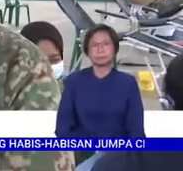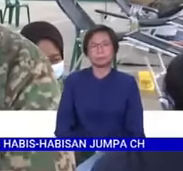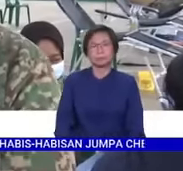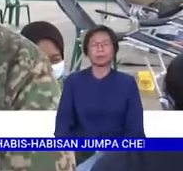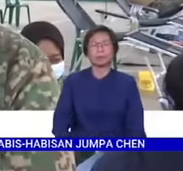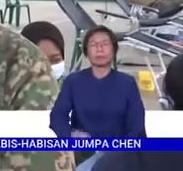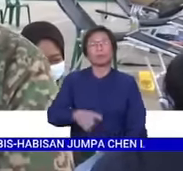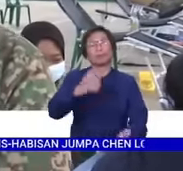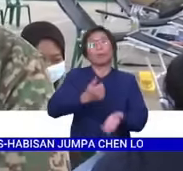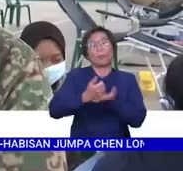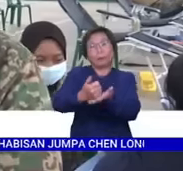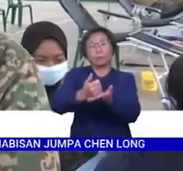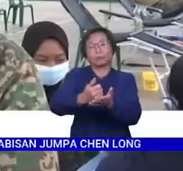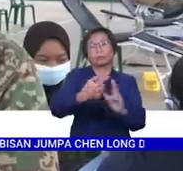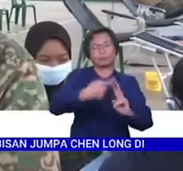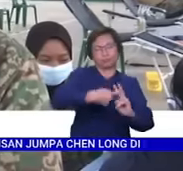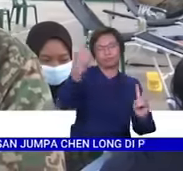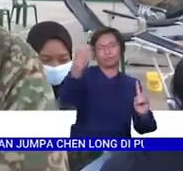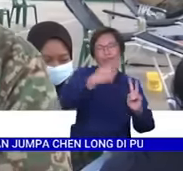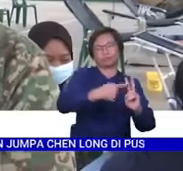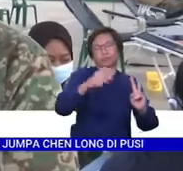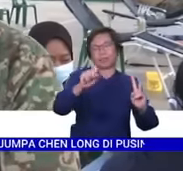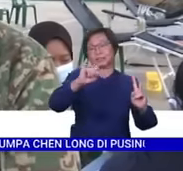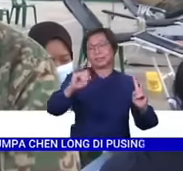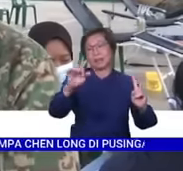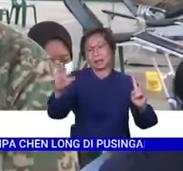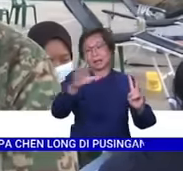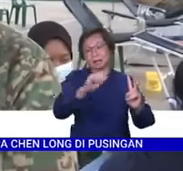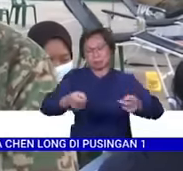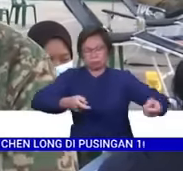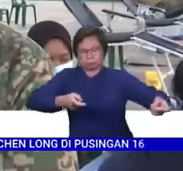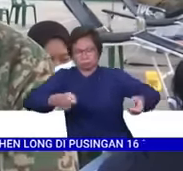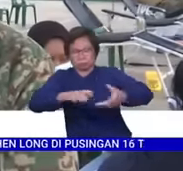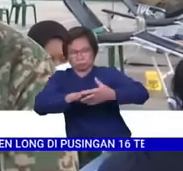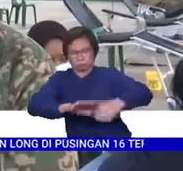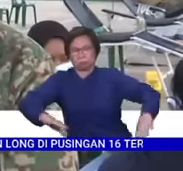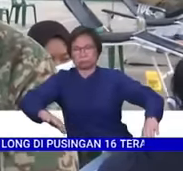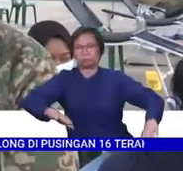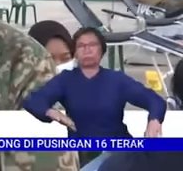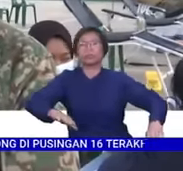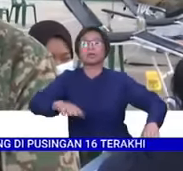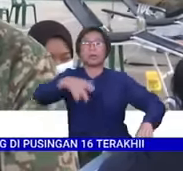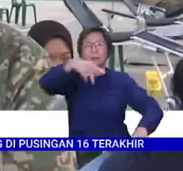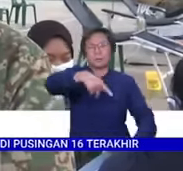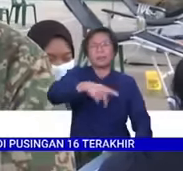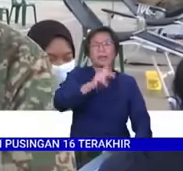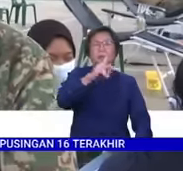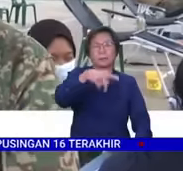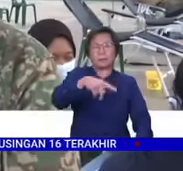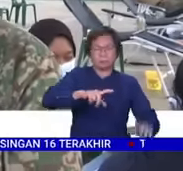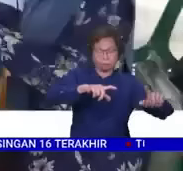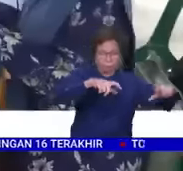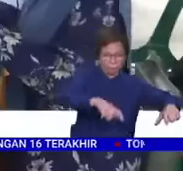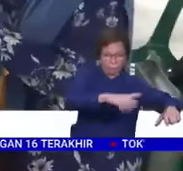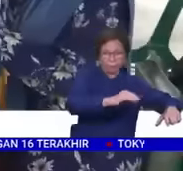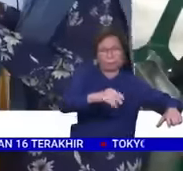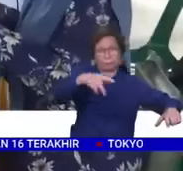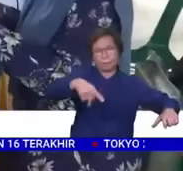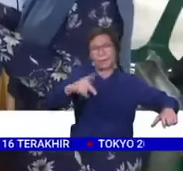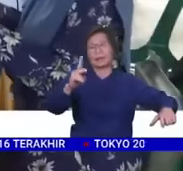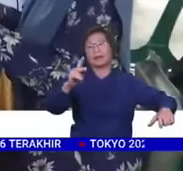sekatan jalan raya dan juga kawanan keselamatan dia bikin pede dan juga pikir